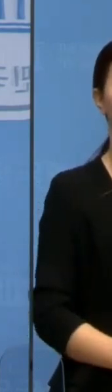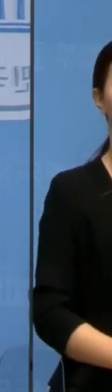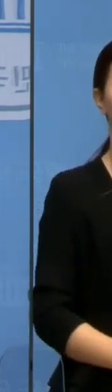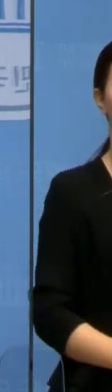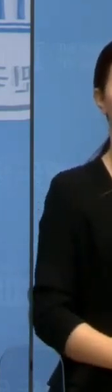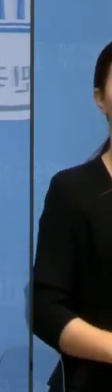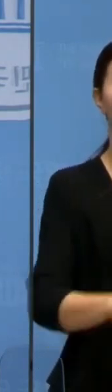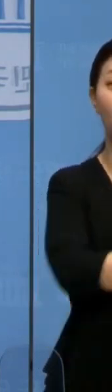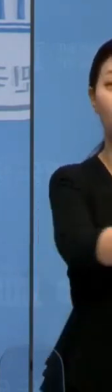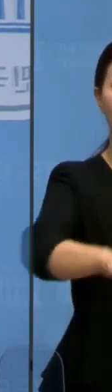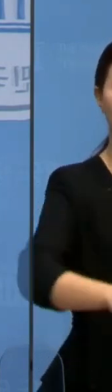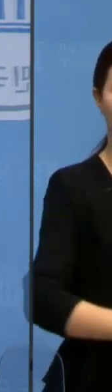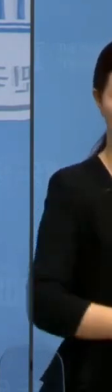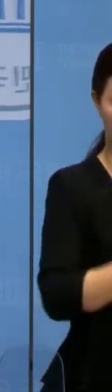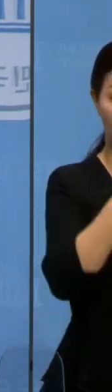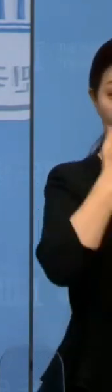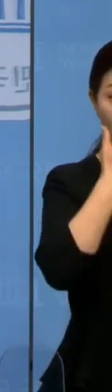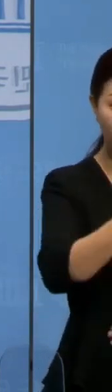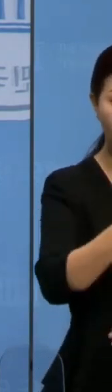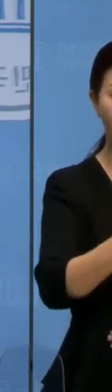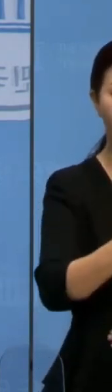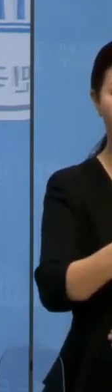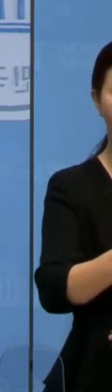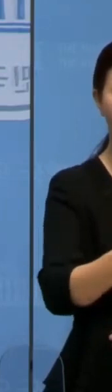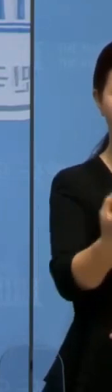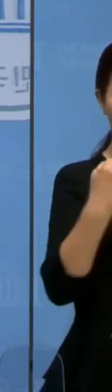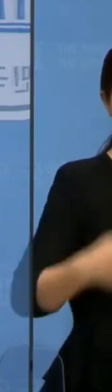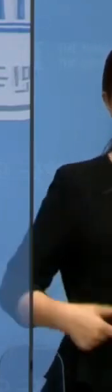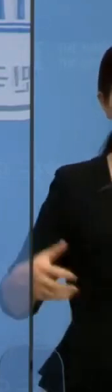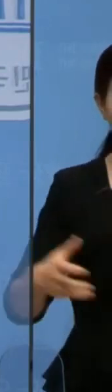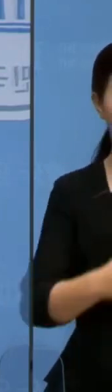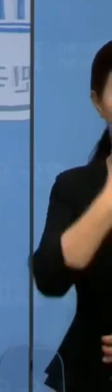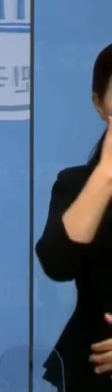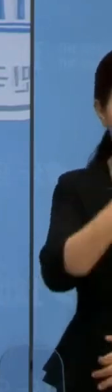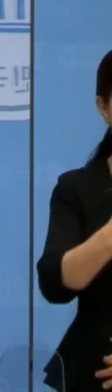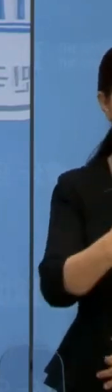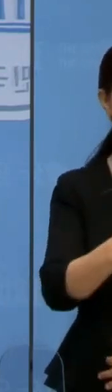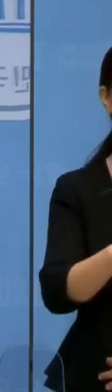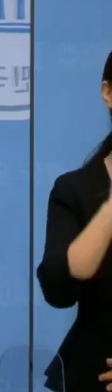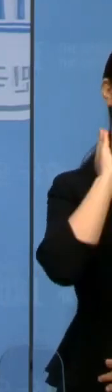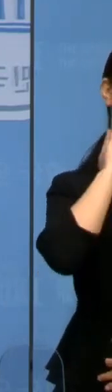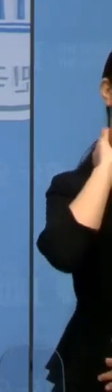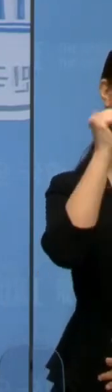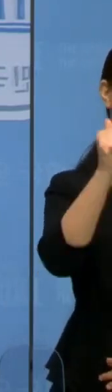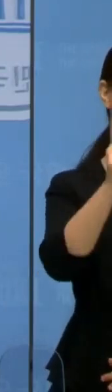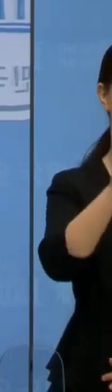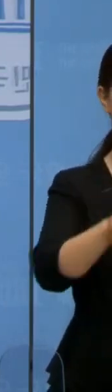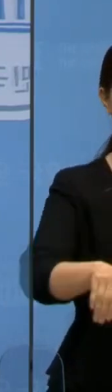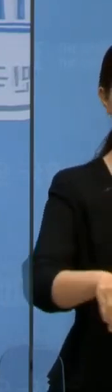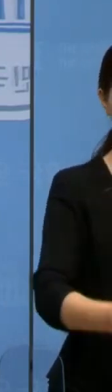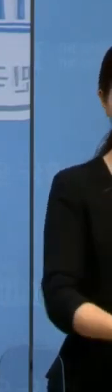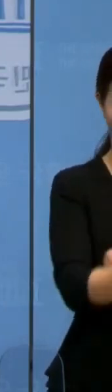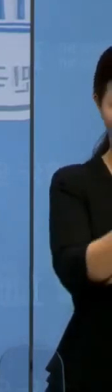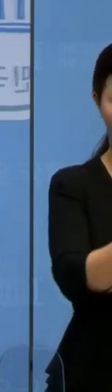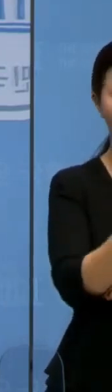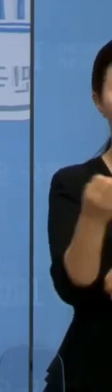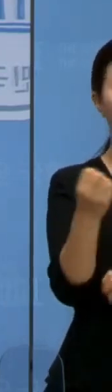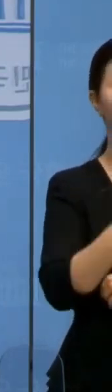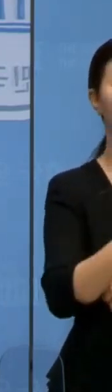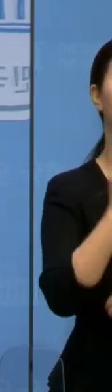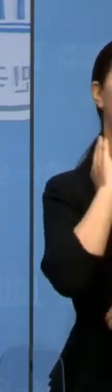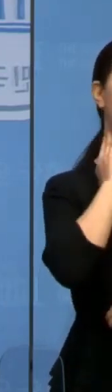하나가 된다면, 하나만 된다면 문재인 정부 성공과 대선 승리 못할 것이